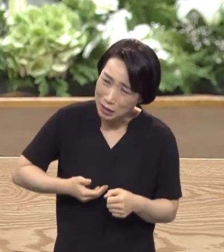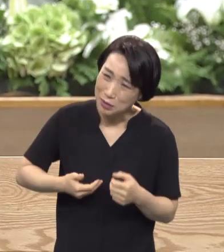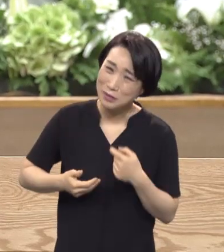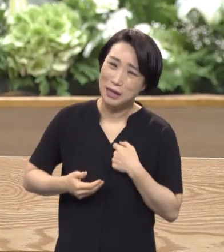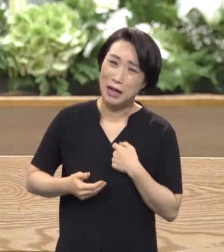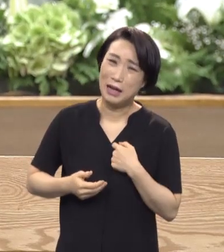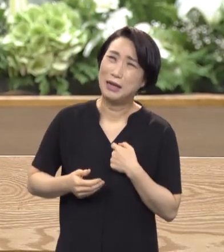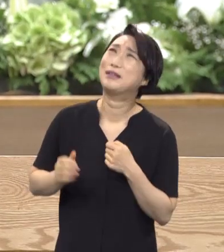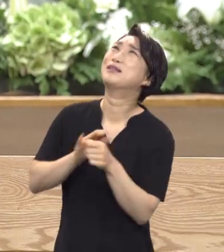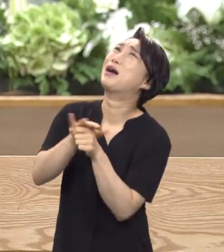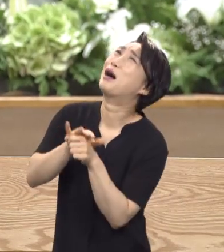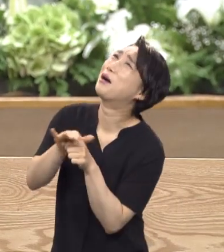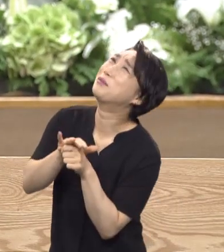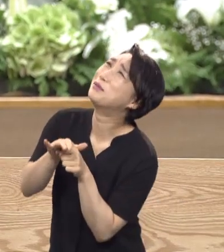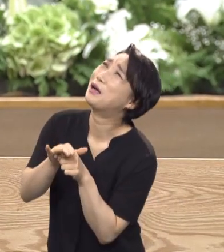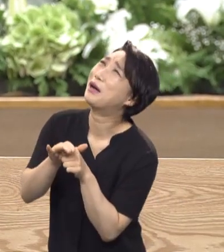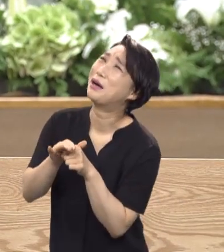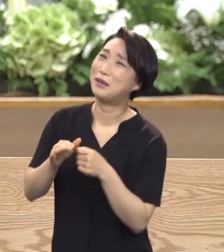사랑합니다.